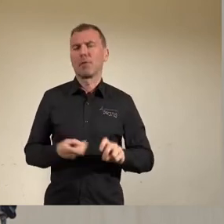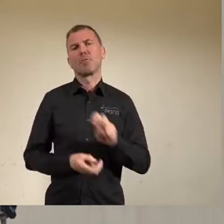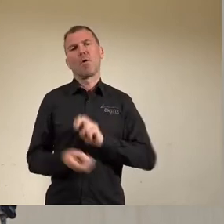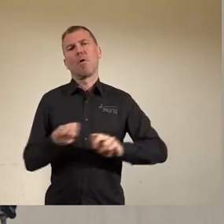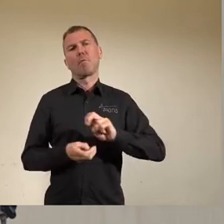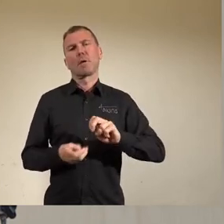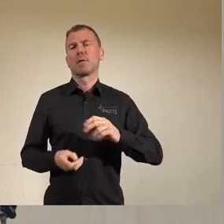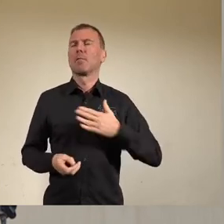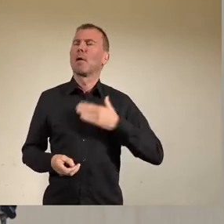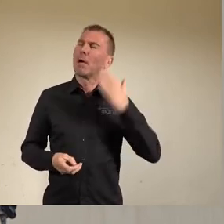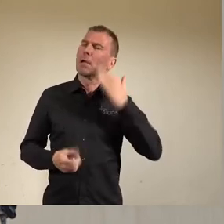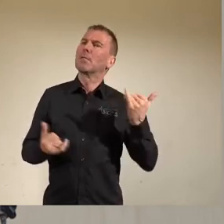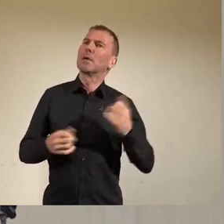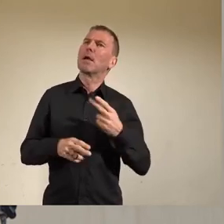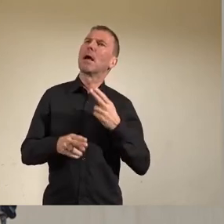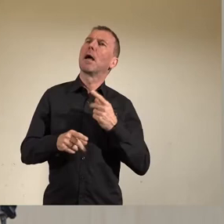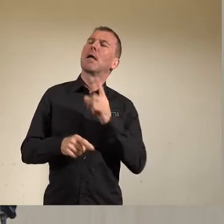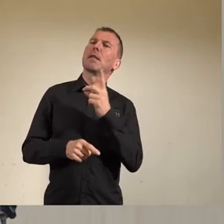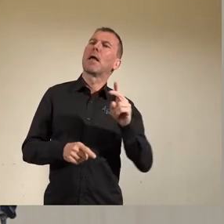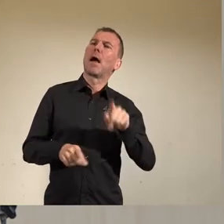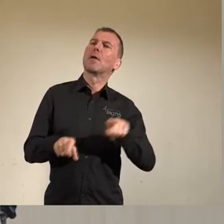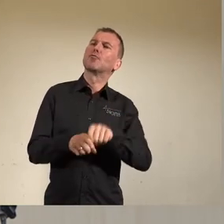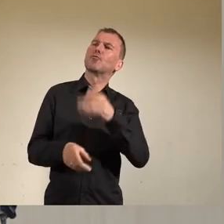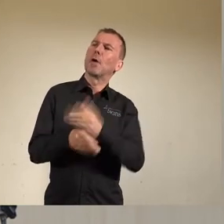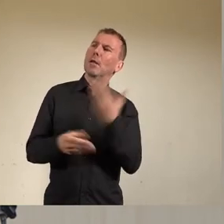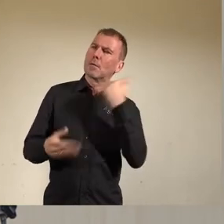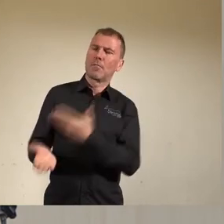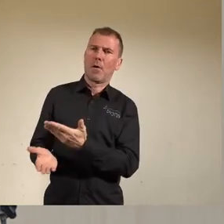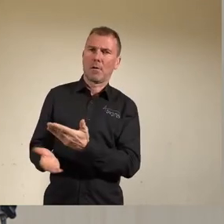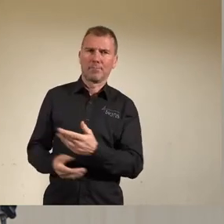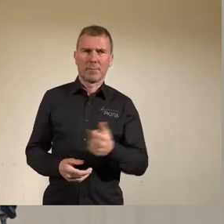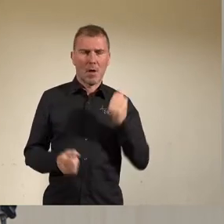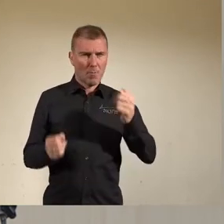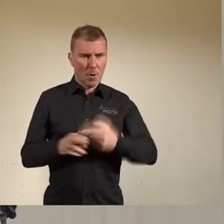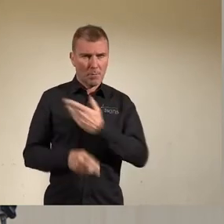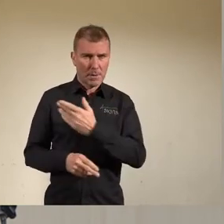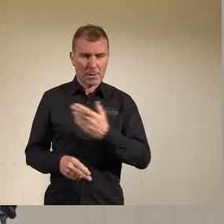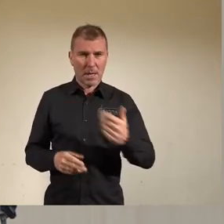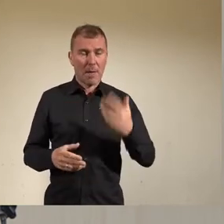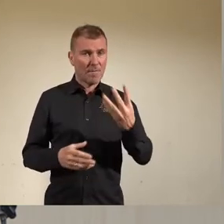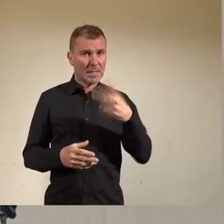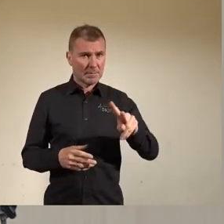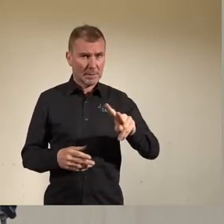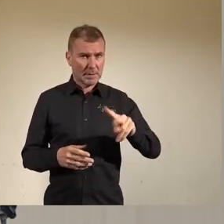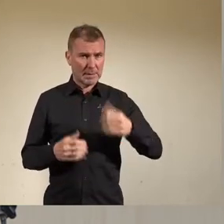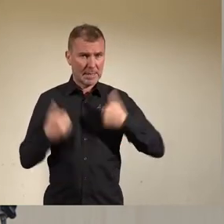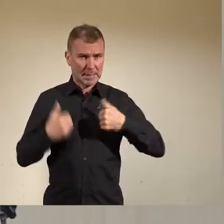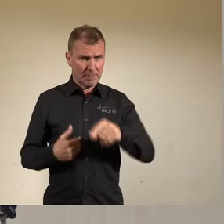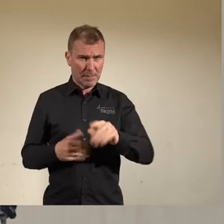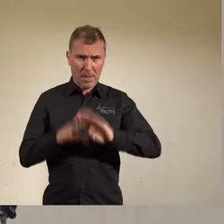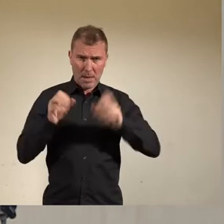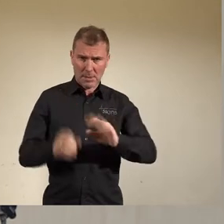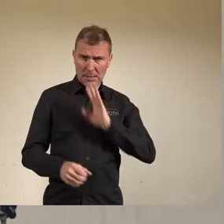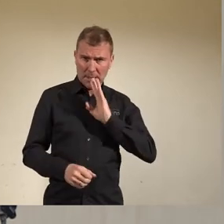die DDR geendet hat. Sehr geehrter Herr Oberbürgermeister, Sie haben in Ihrer Haushaltsrede am 24. September